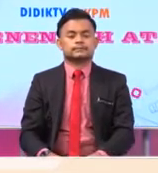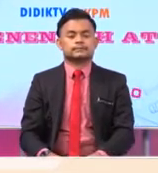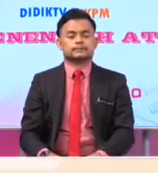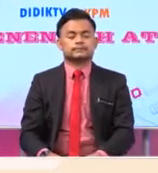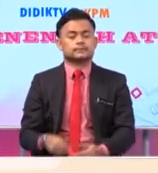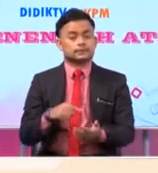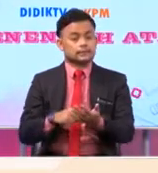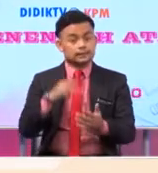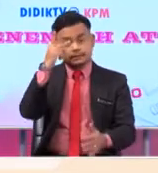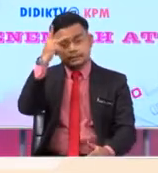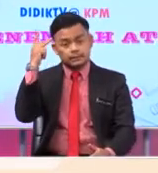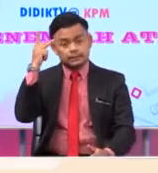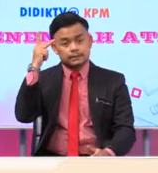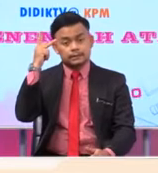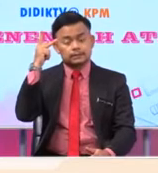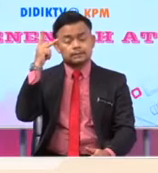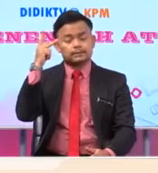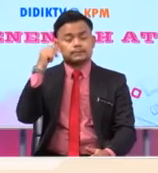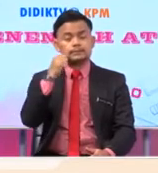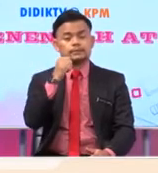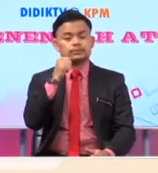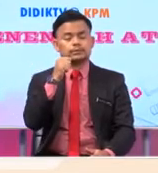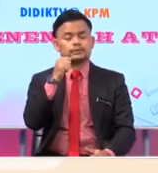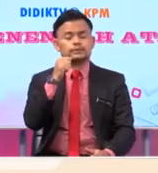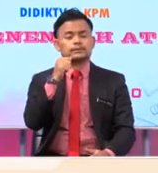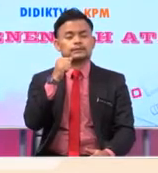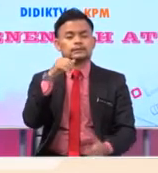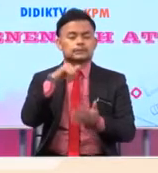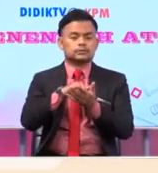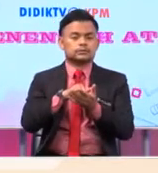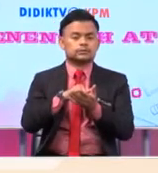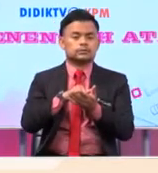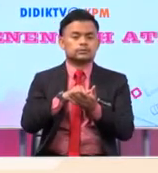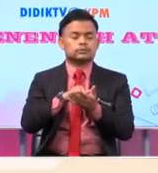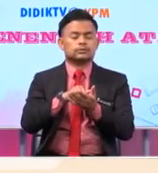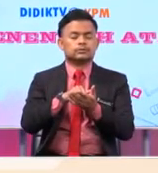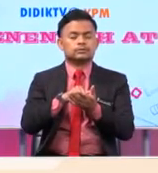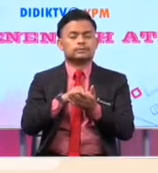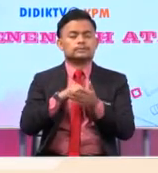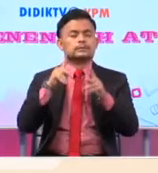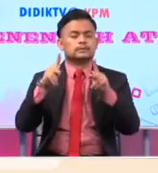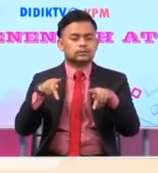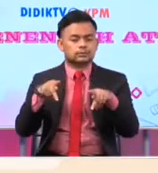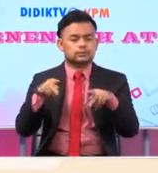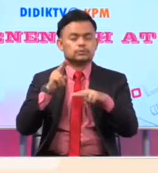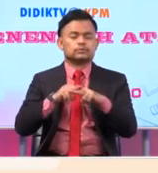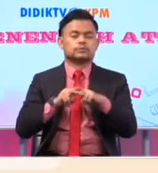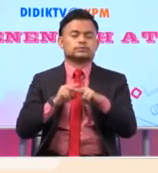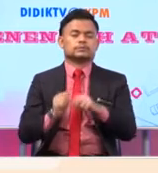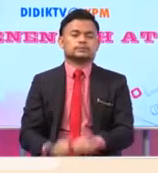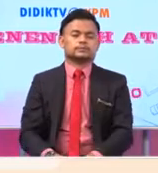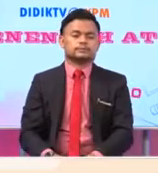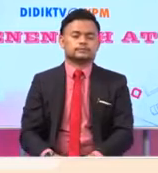keren ini karena wanita tersebut lebih memerlukan tempat duduk itu beban ding saye kain bukan hanya untuk wanita